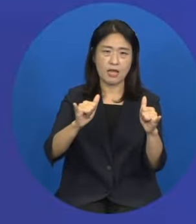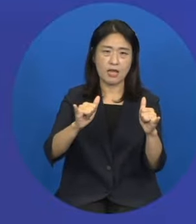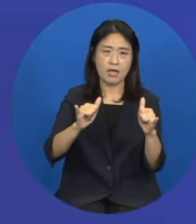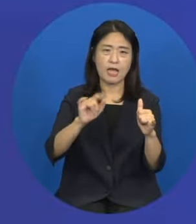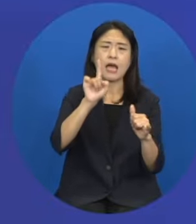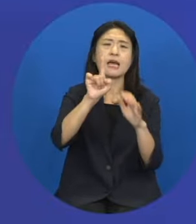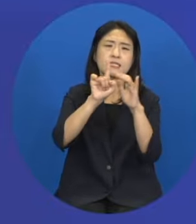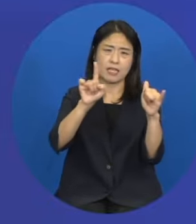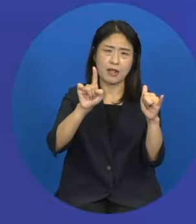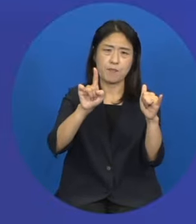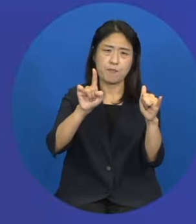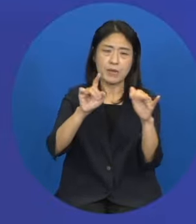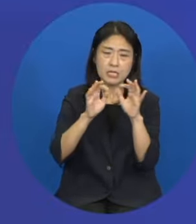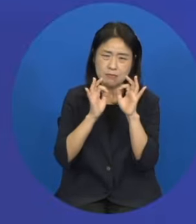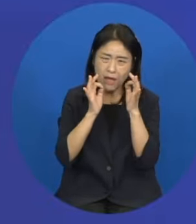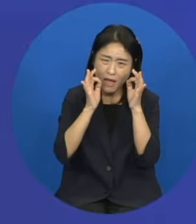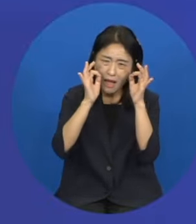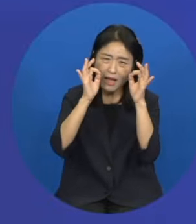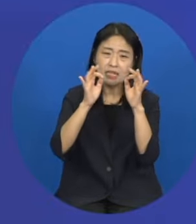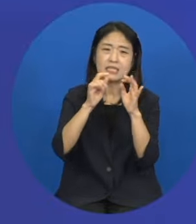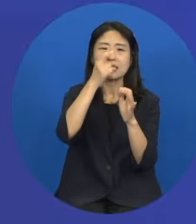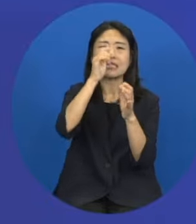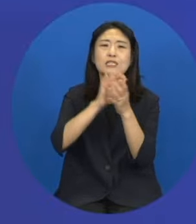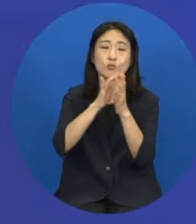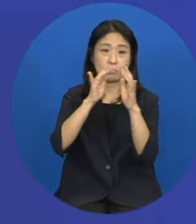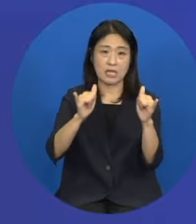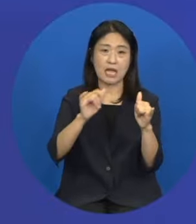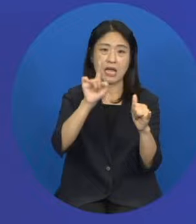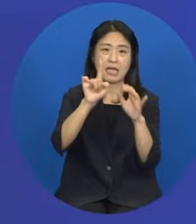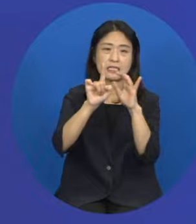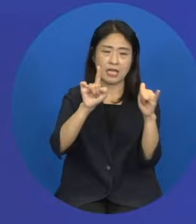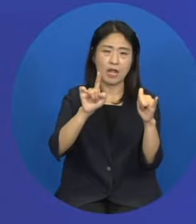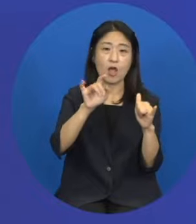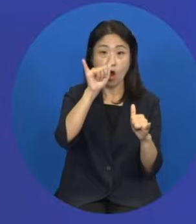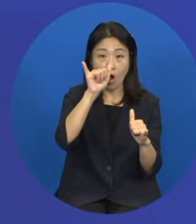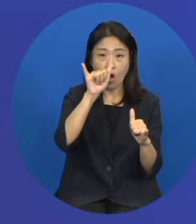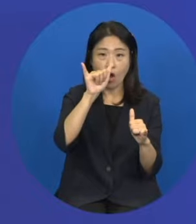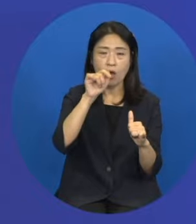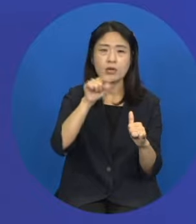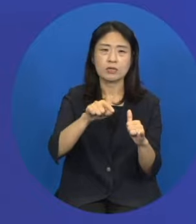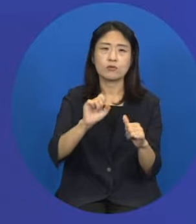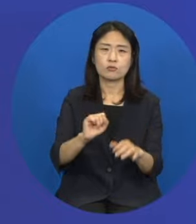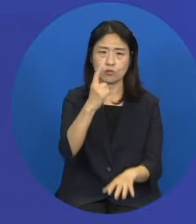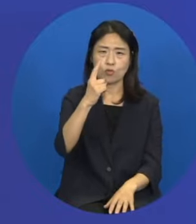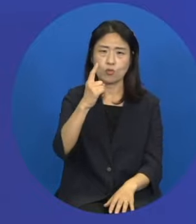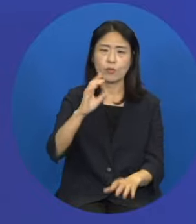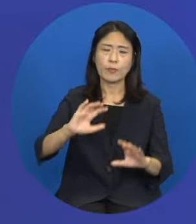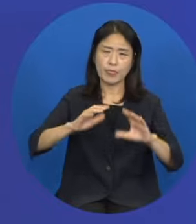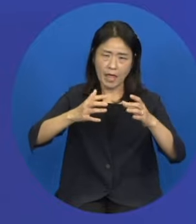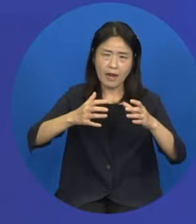같은 전심의 기도자만 있어도요 나라가 지켜진다고요.